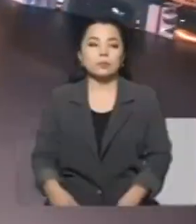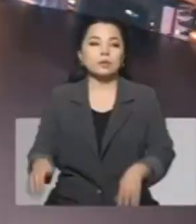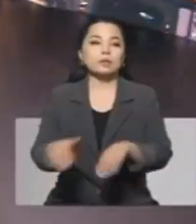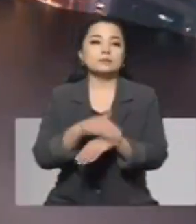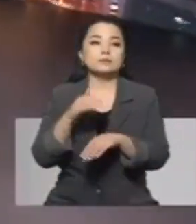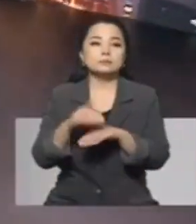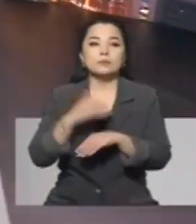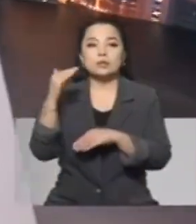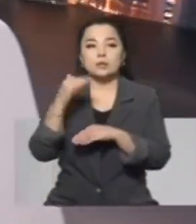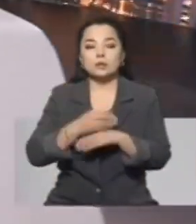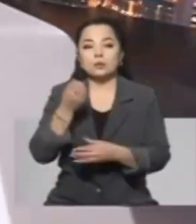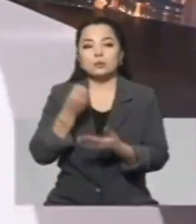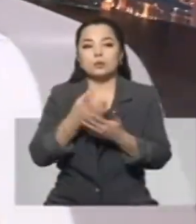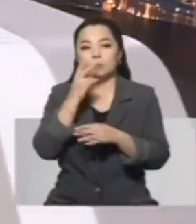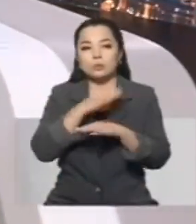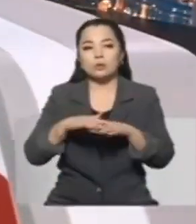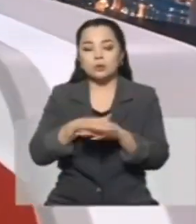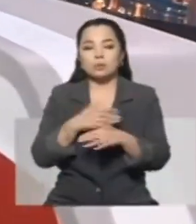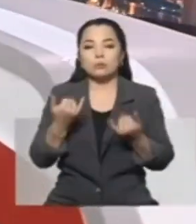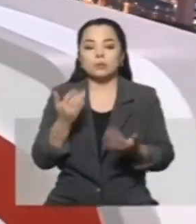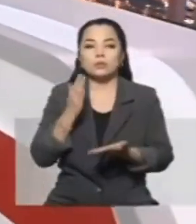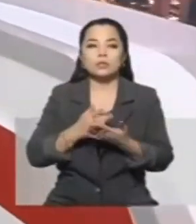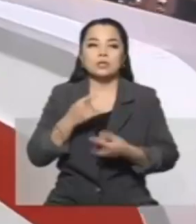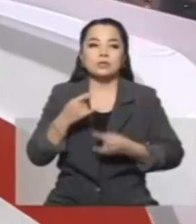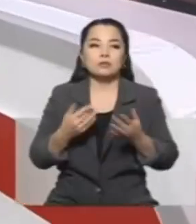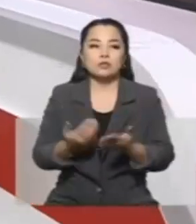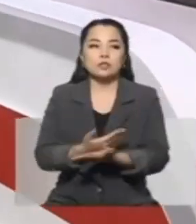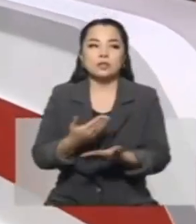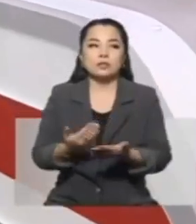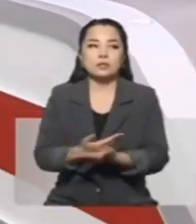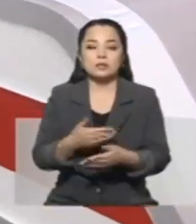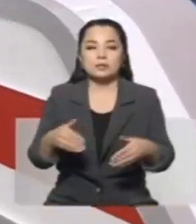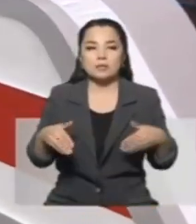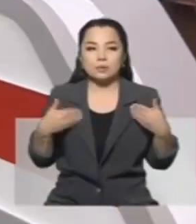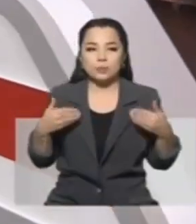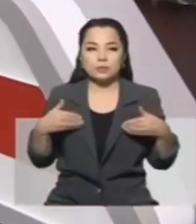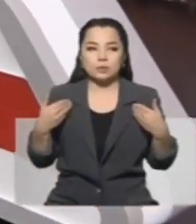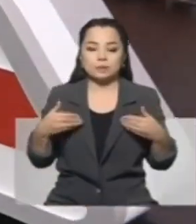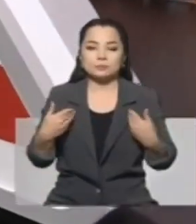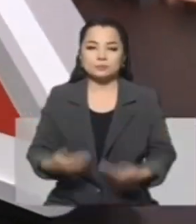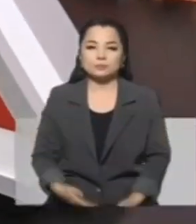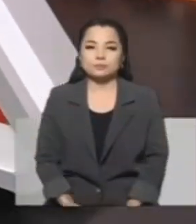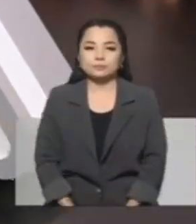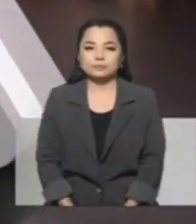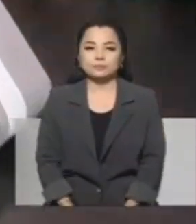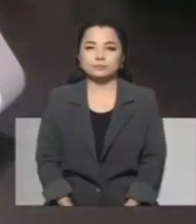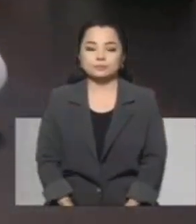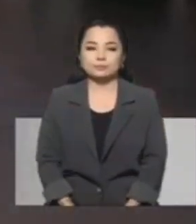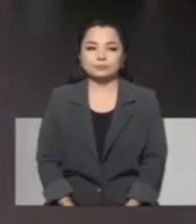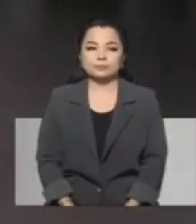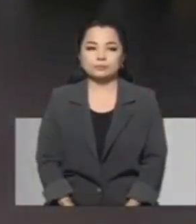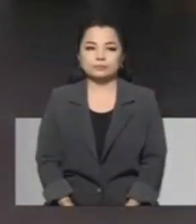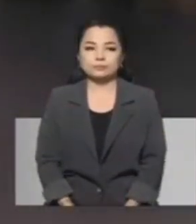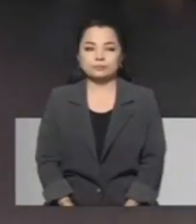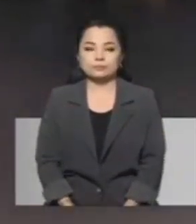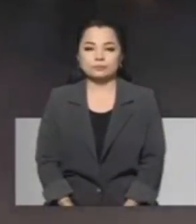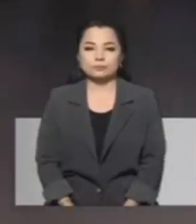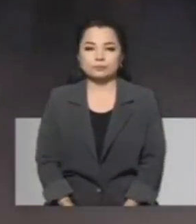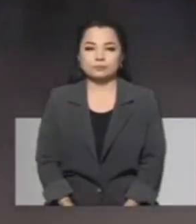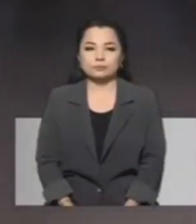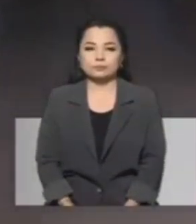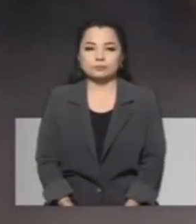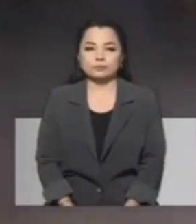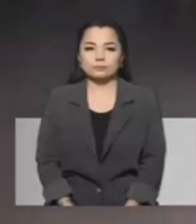Кешар, қадырлы көрермен, ұлттық арнада ақпарат, тікелей эфирдеміз. Дізгінде Ләйлә Дулатқызы, сурда аудармада әртесім Шырын Жанғабыл. Алдымен